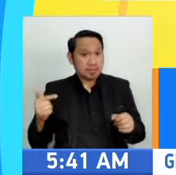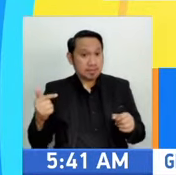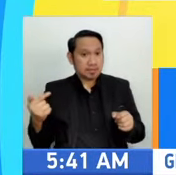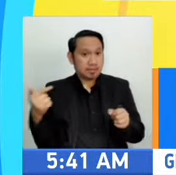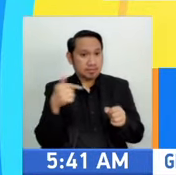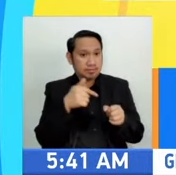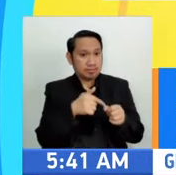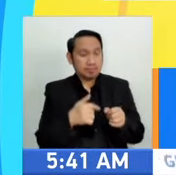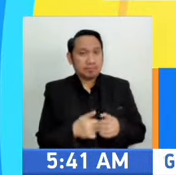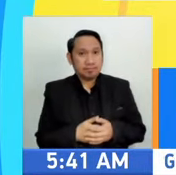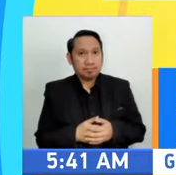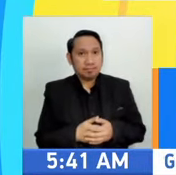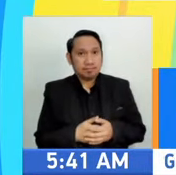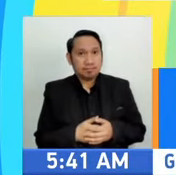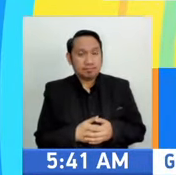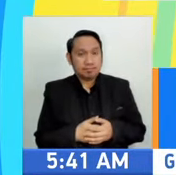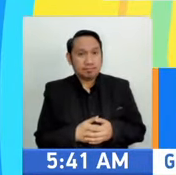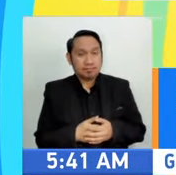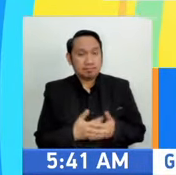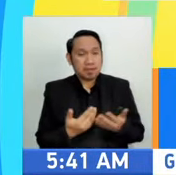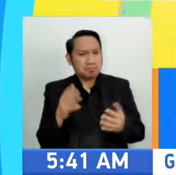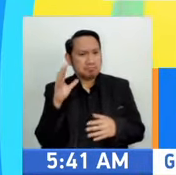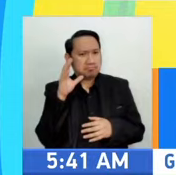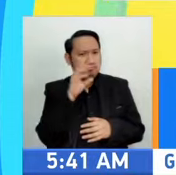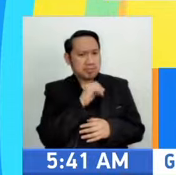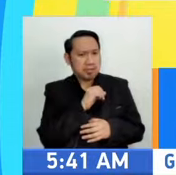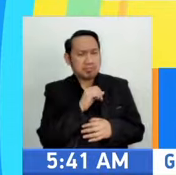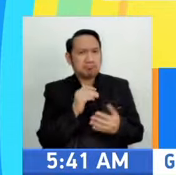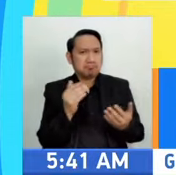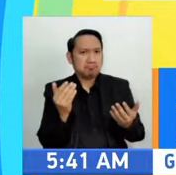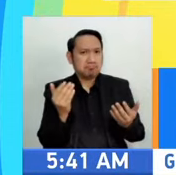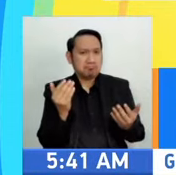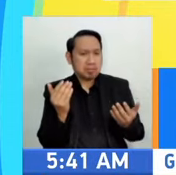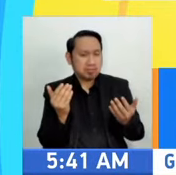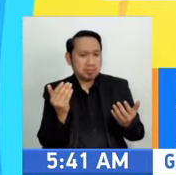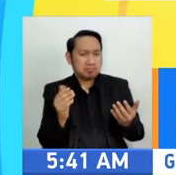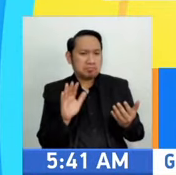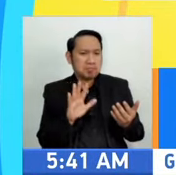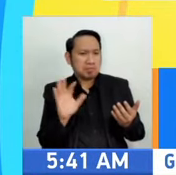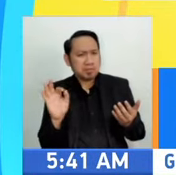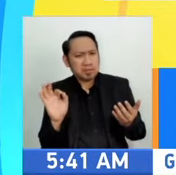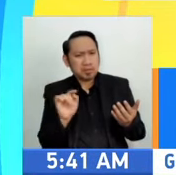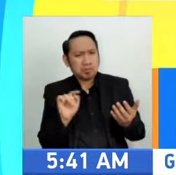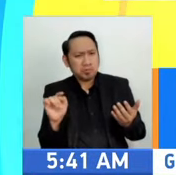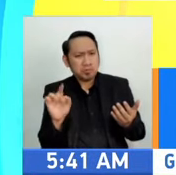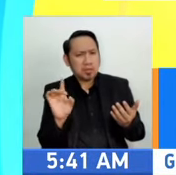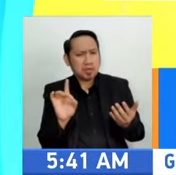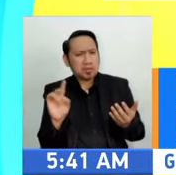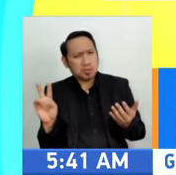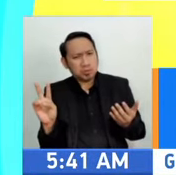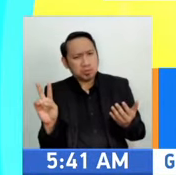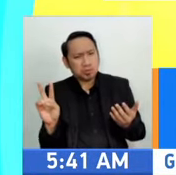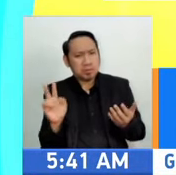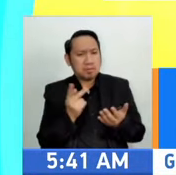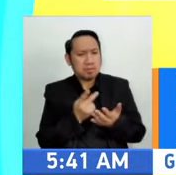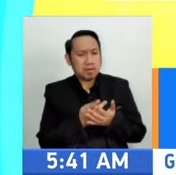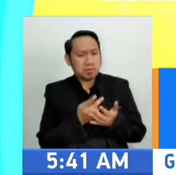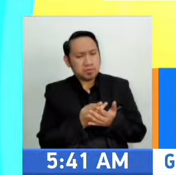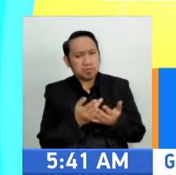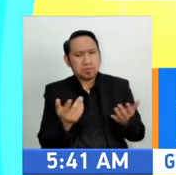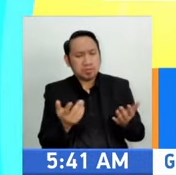At narito naman estimated retail pump price niyan, 59 pesos hanggang 82 pesos and 75 centavos kada